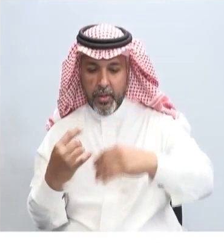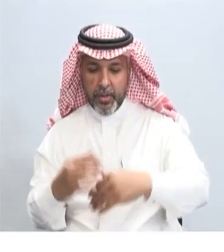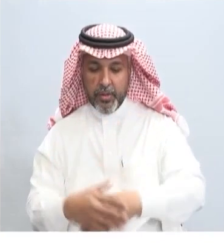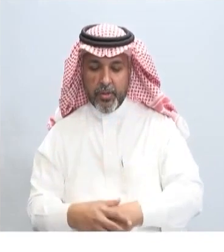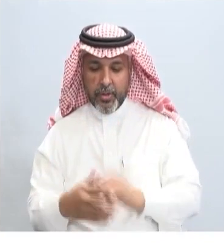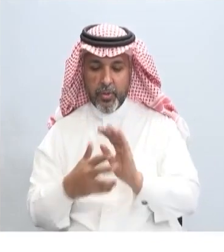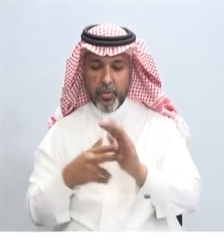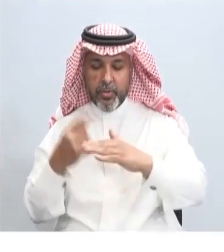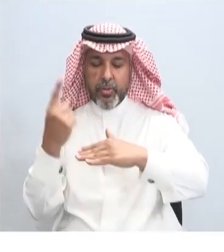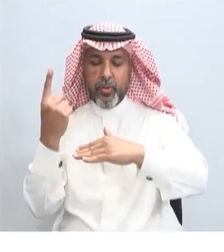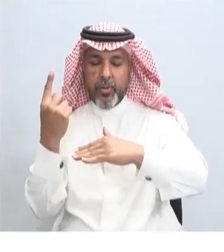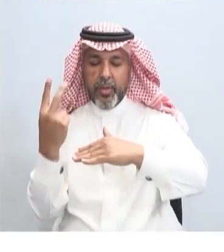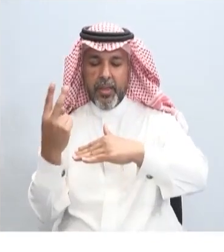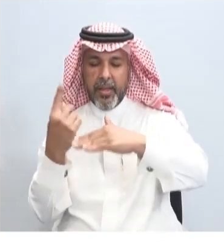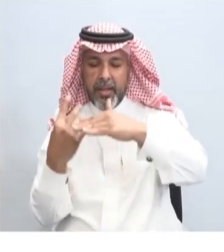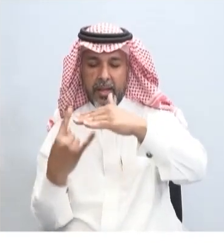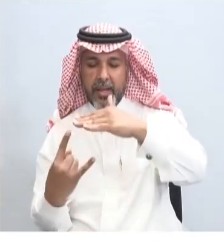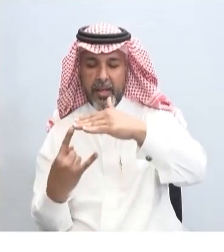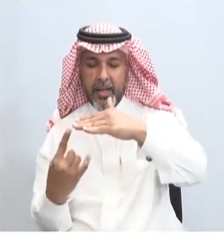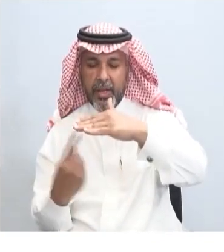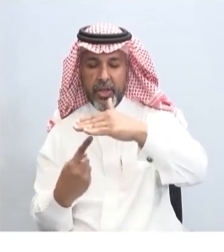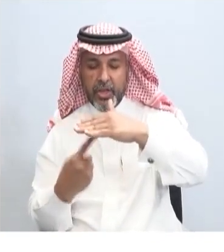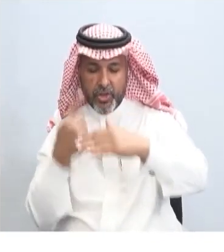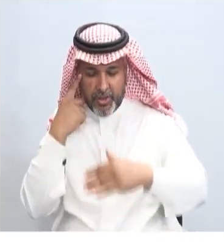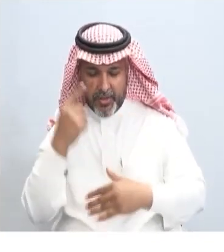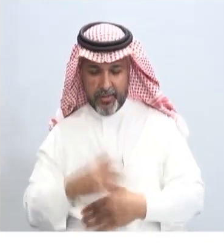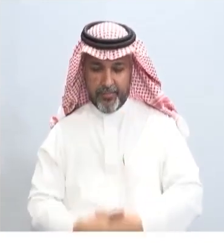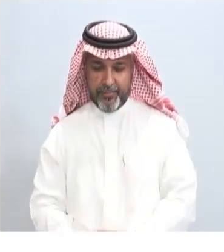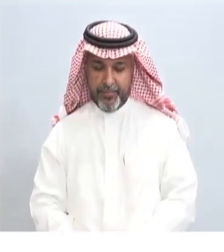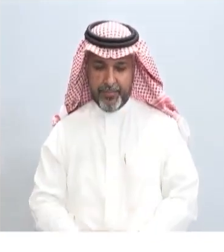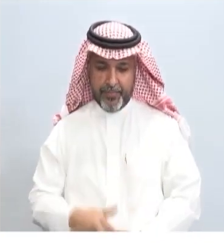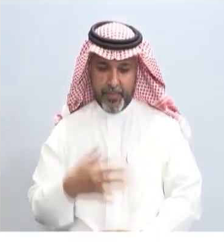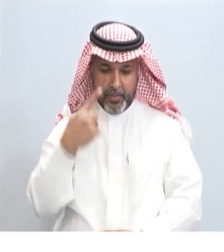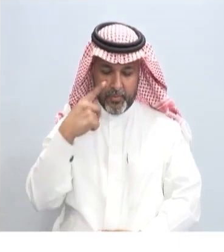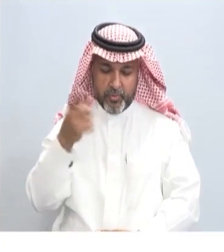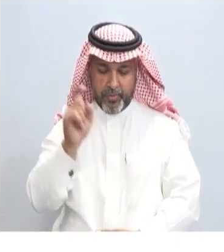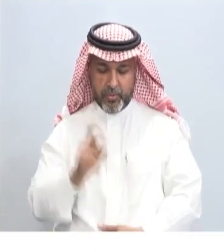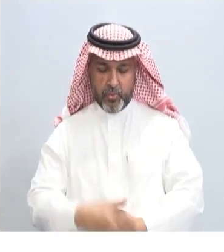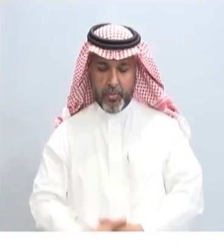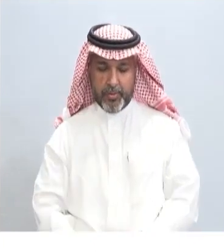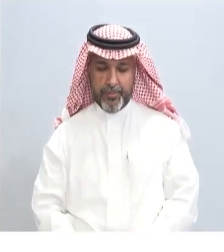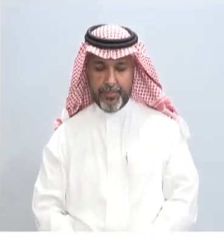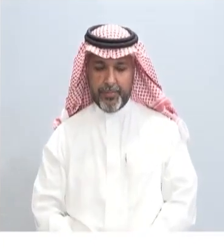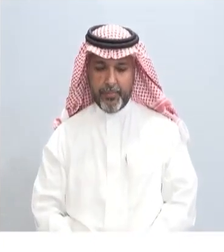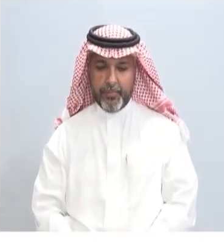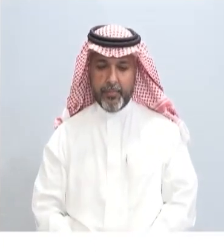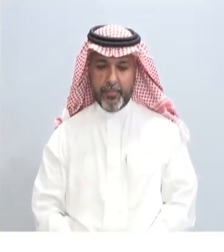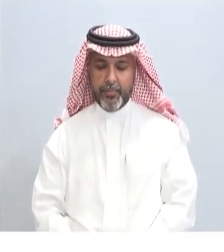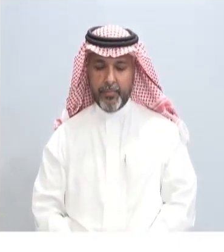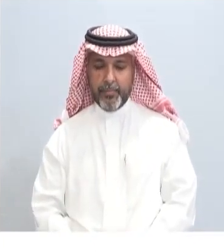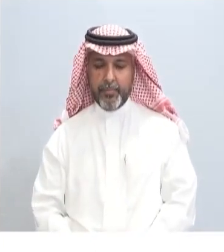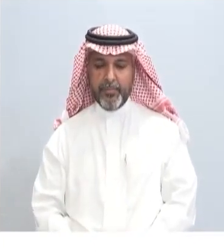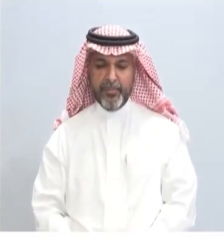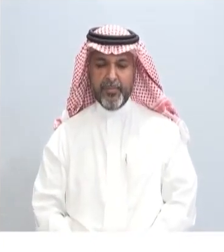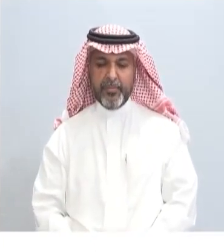وغير المستقله ننتقل الان الى الفقره الثانيه من فقرات هذا الدرس اللي هو حساب الاحتمال